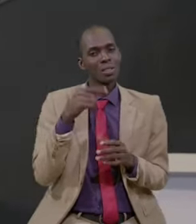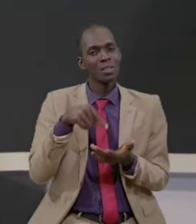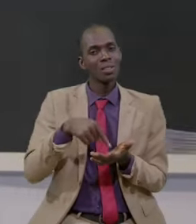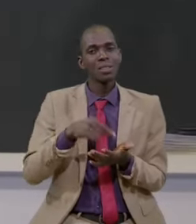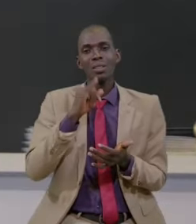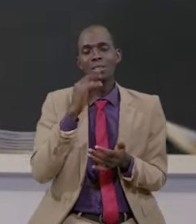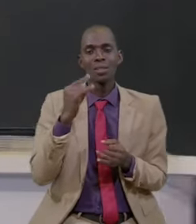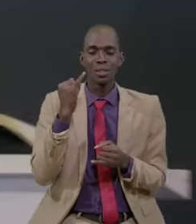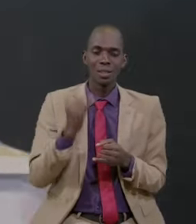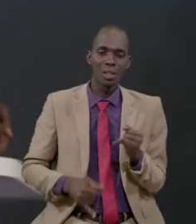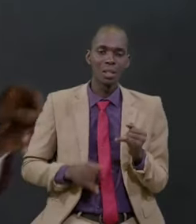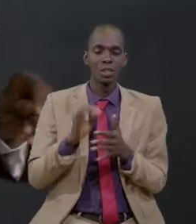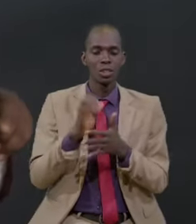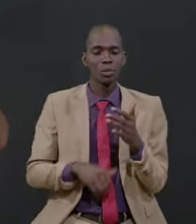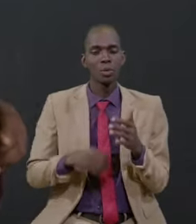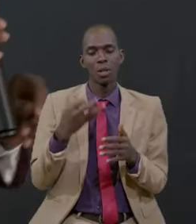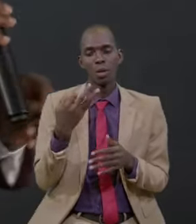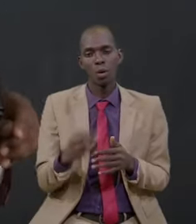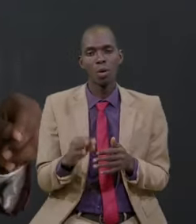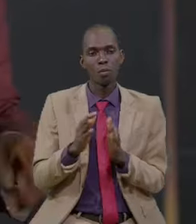Matthieu. Allez.